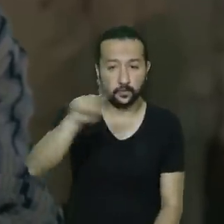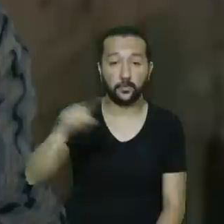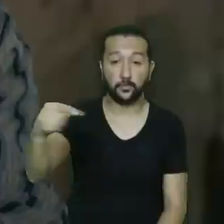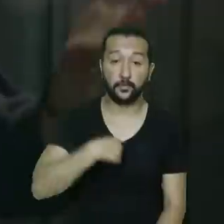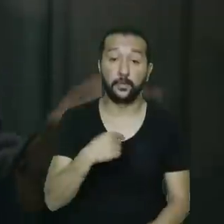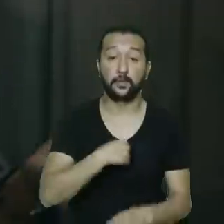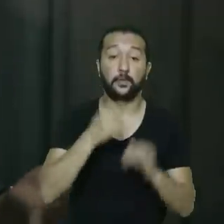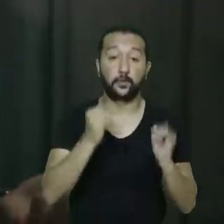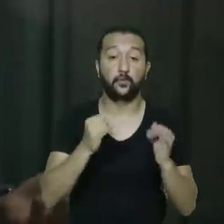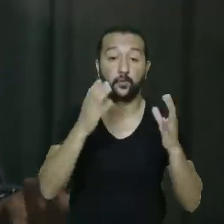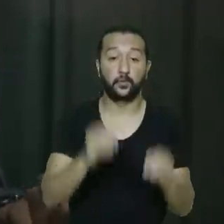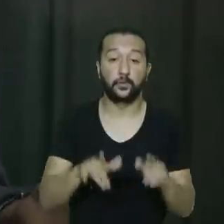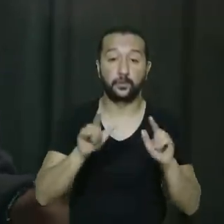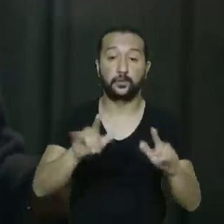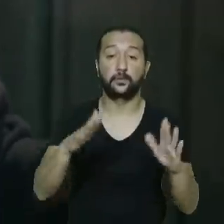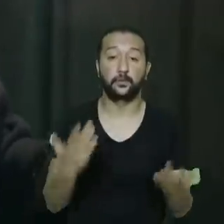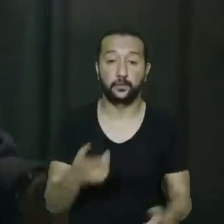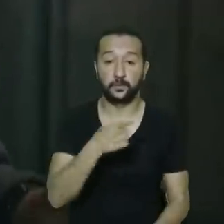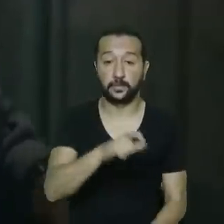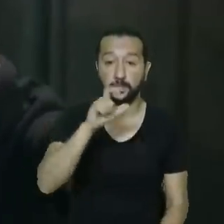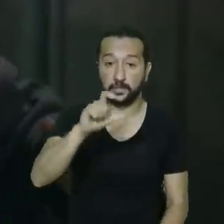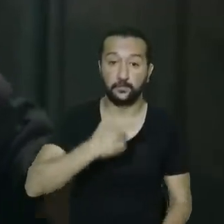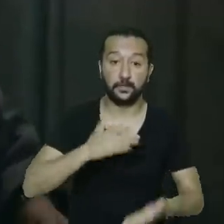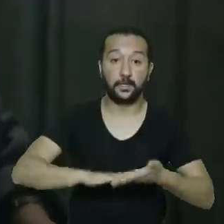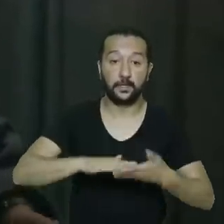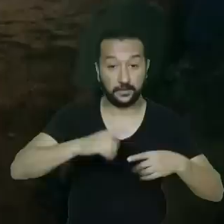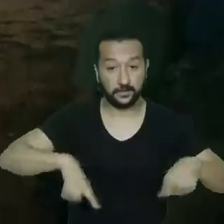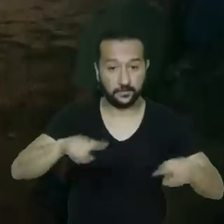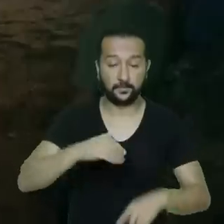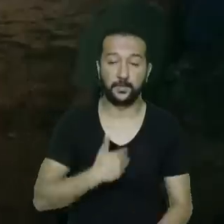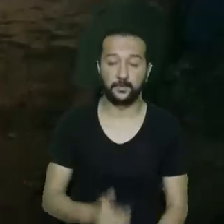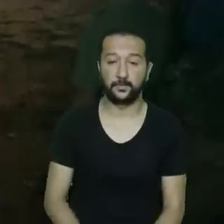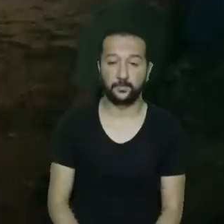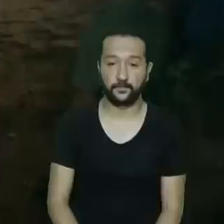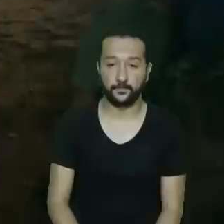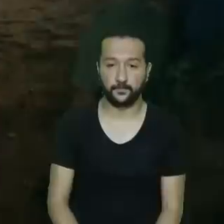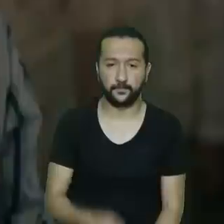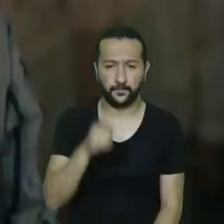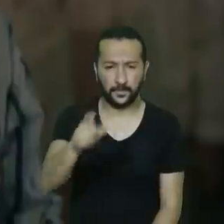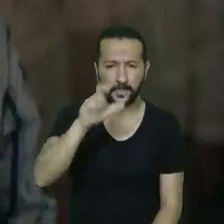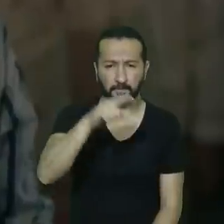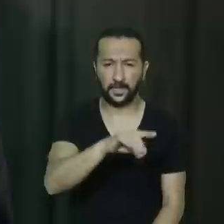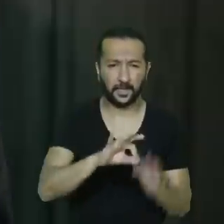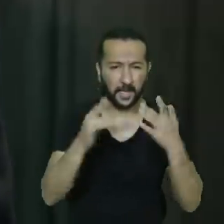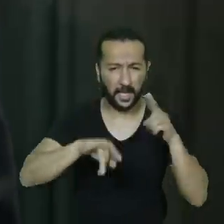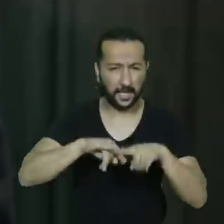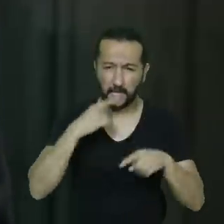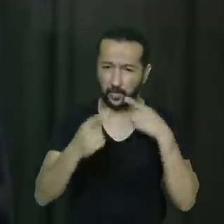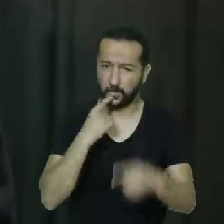benim hayalet dostlarım. Kesper'in arkadaşları. Ne Kasper'i, ne hayaleti?